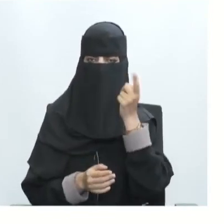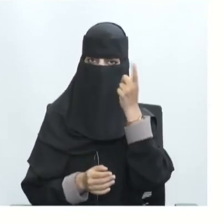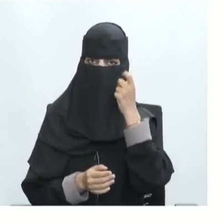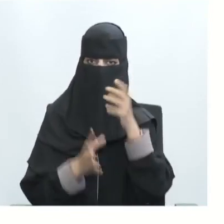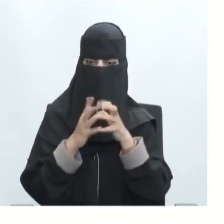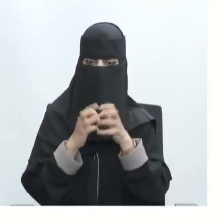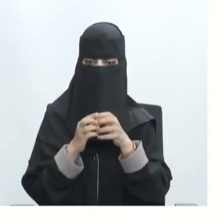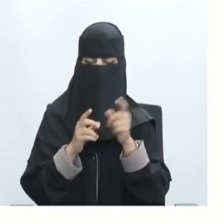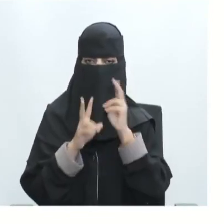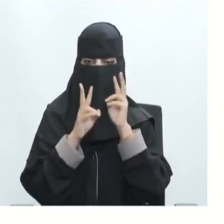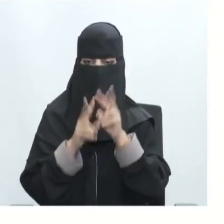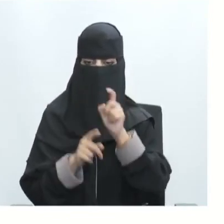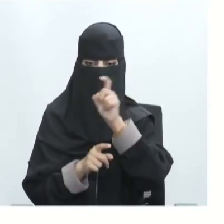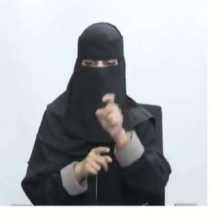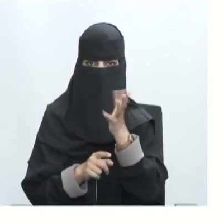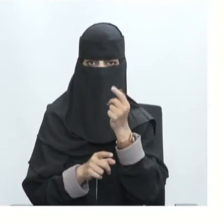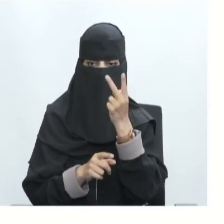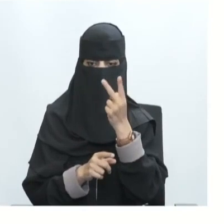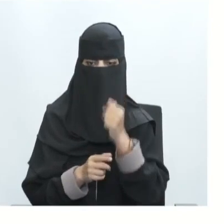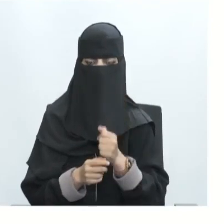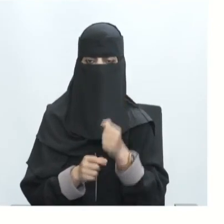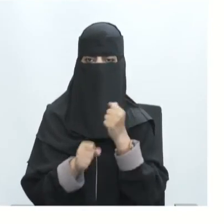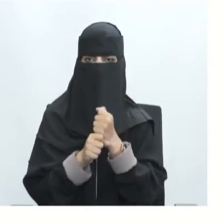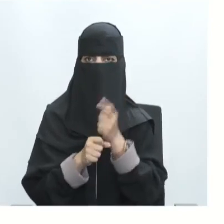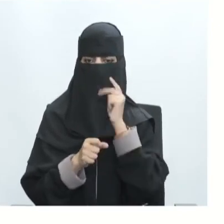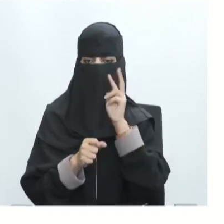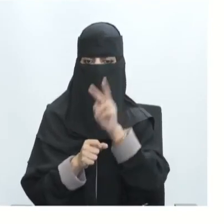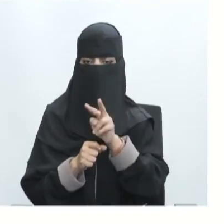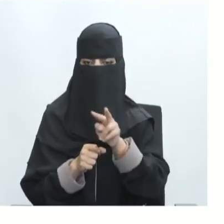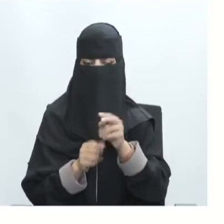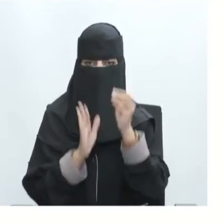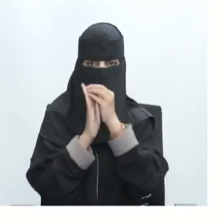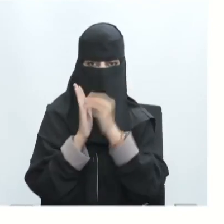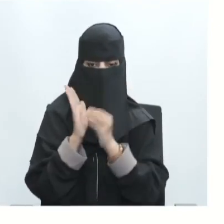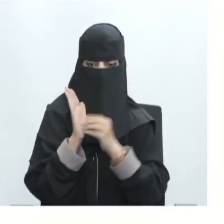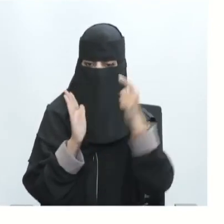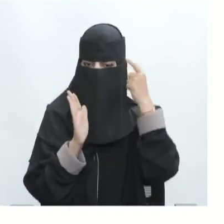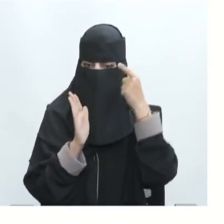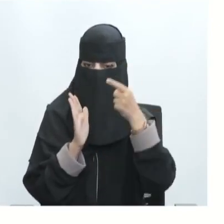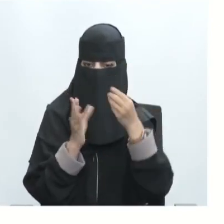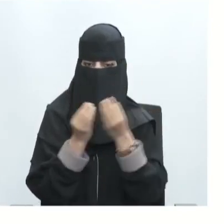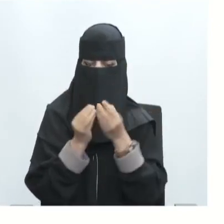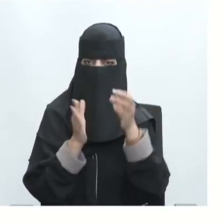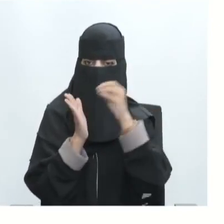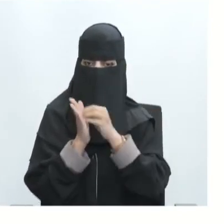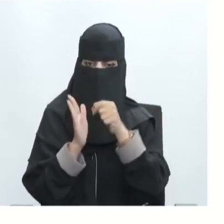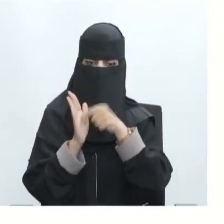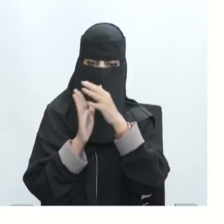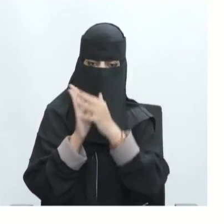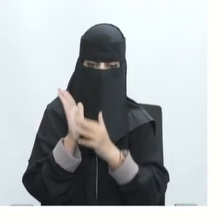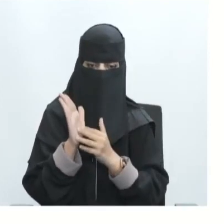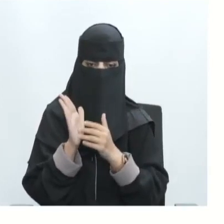ما تقدم من رصد لاهم الافكار الوارده في النص اقرا ثلاثه اعيد